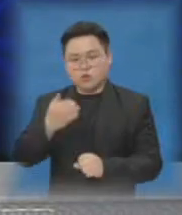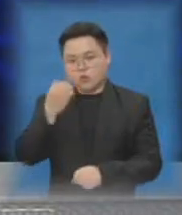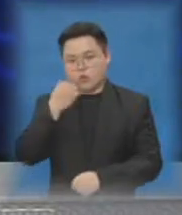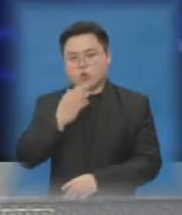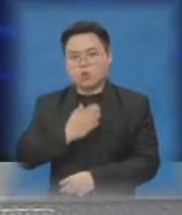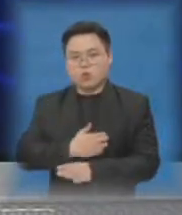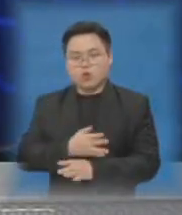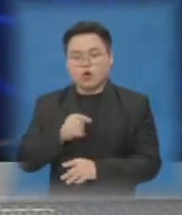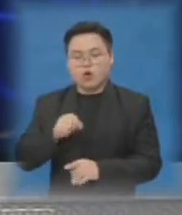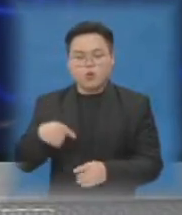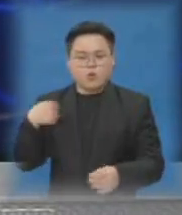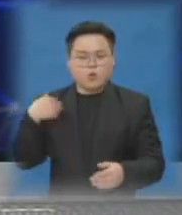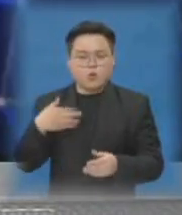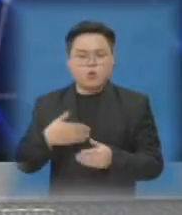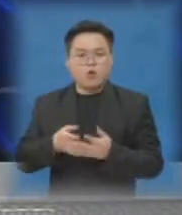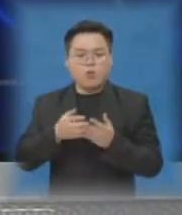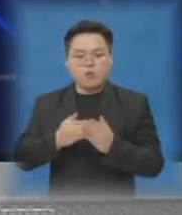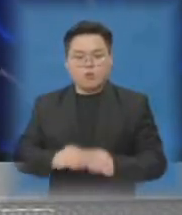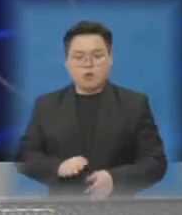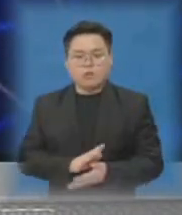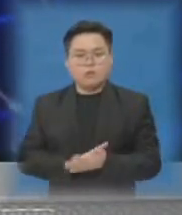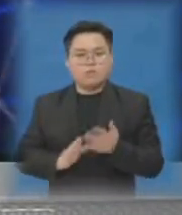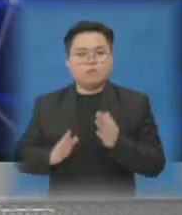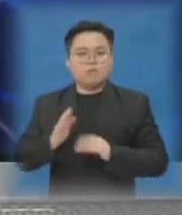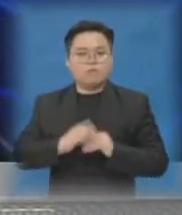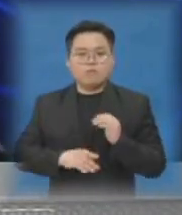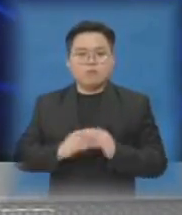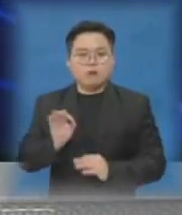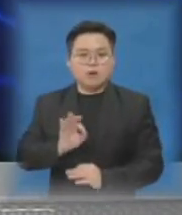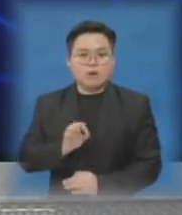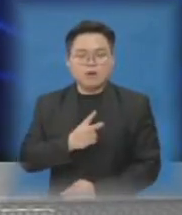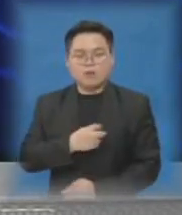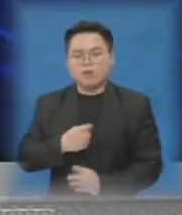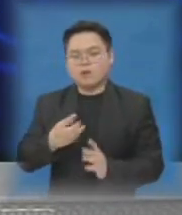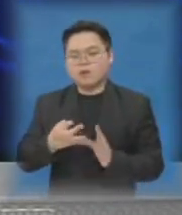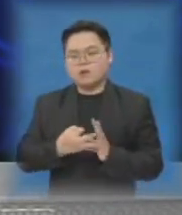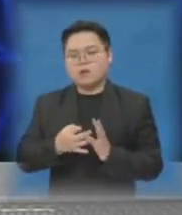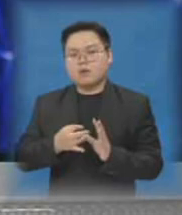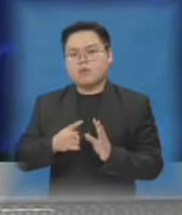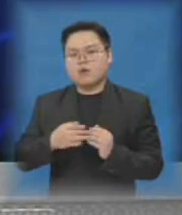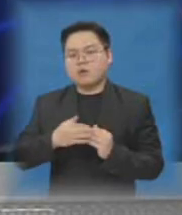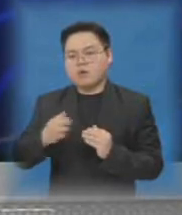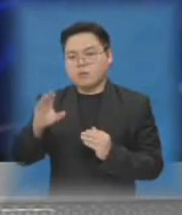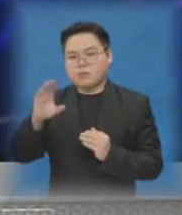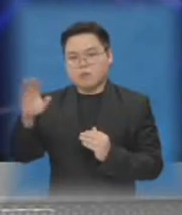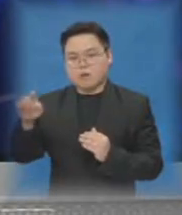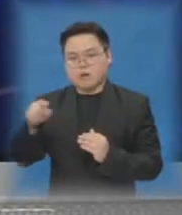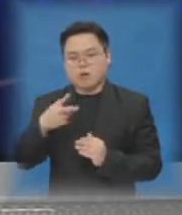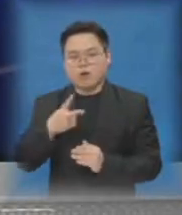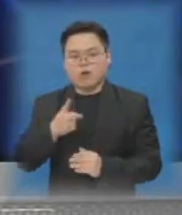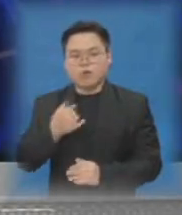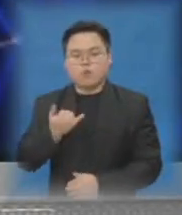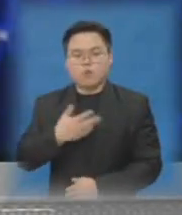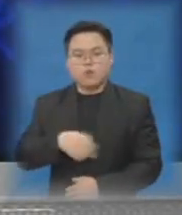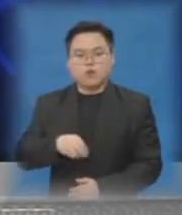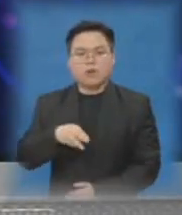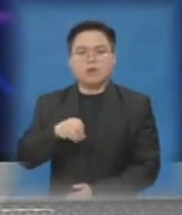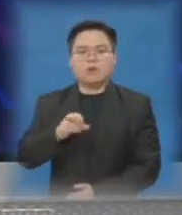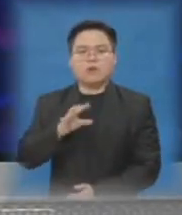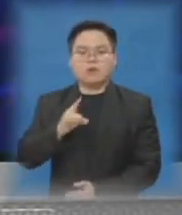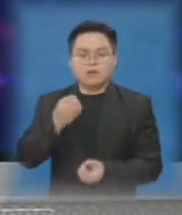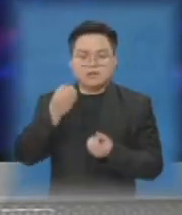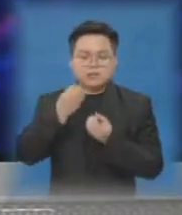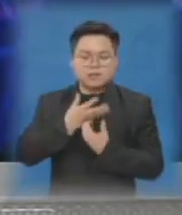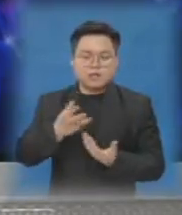дахин төлөвлөлт хийгдээгүй байна. 2018 оноос хойш хот байгуулалтын хөгжлийн газраас 21 удаа тендер зарлаж байсан төсөл